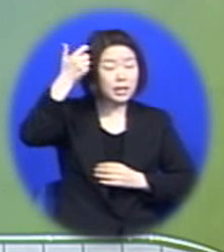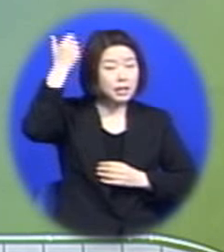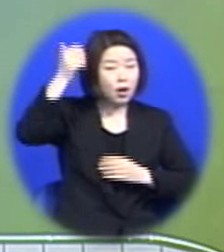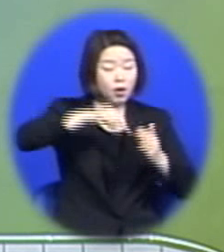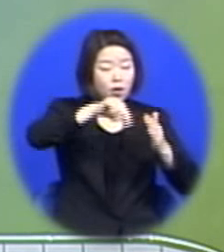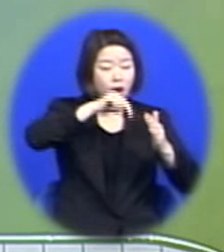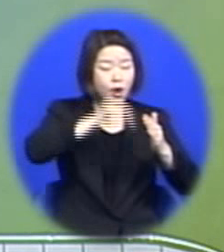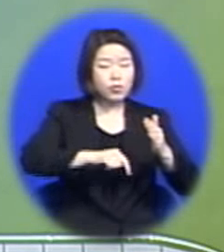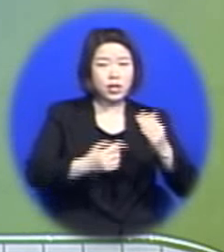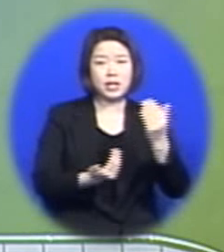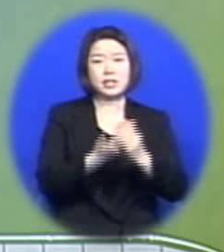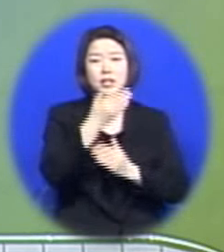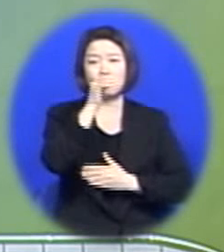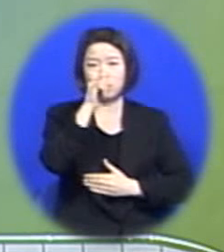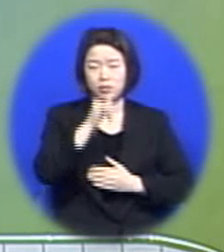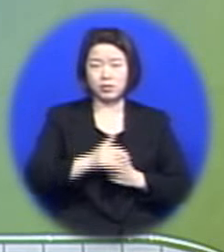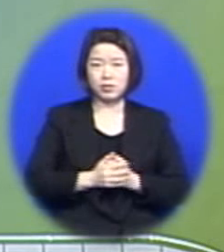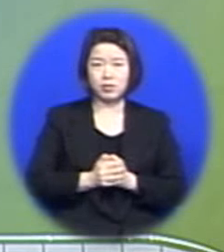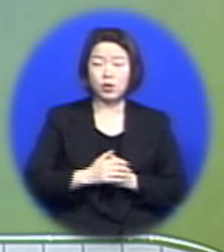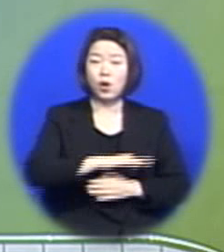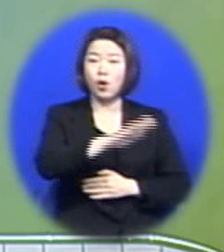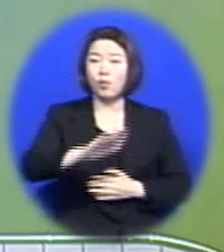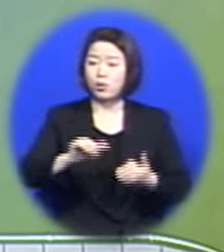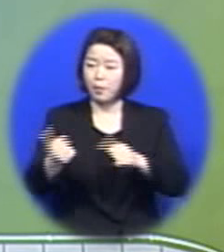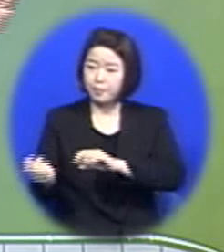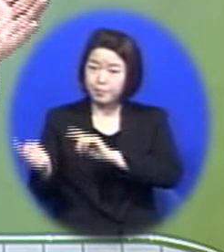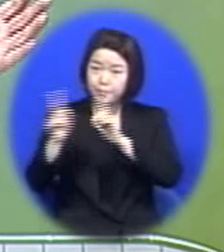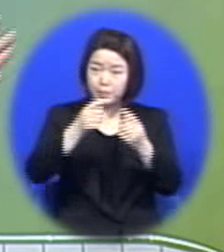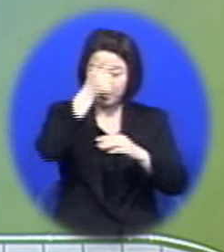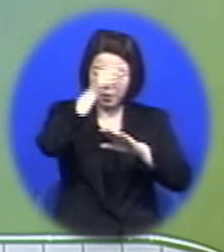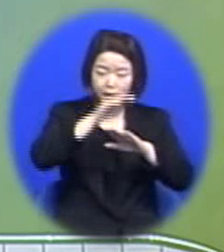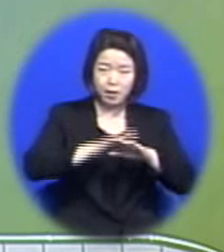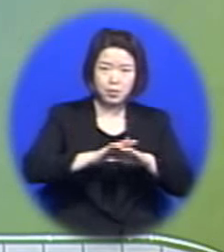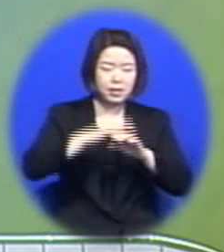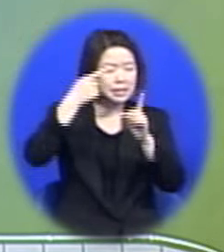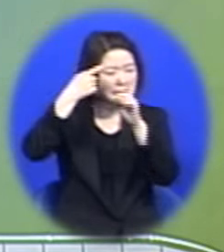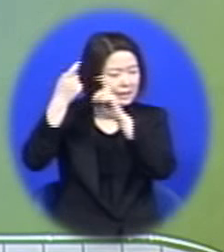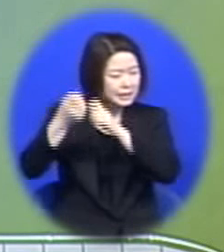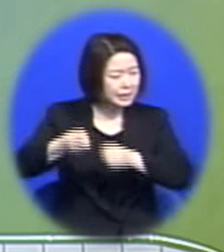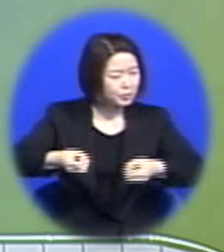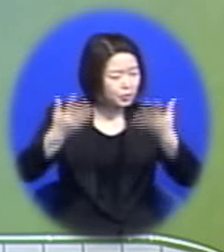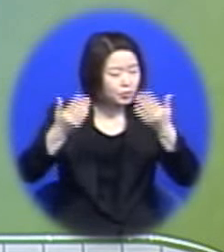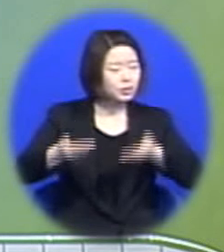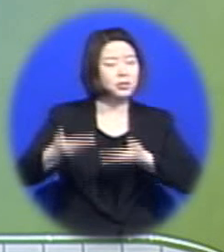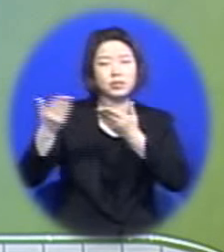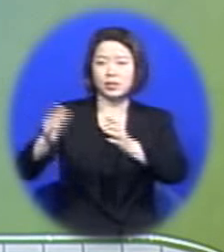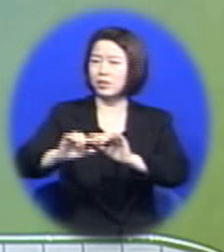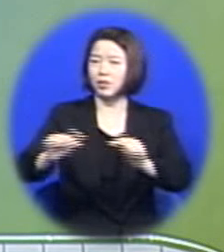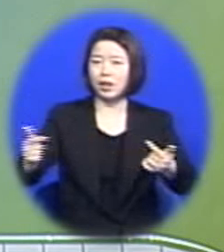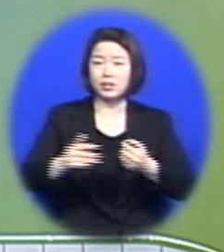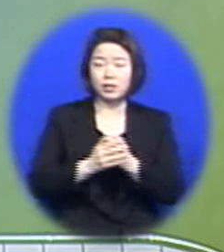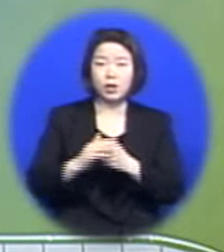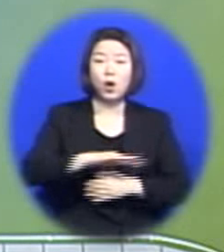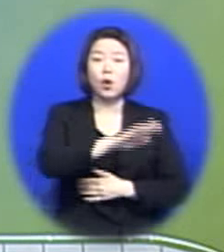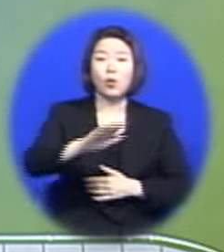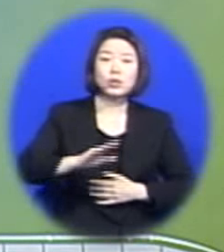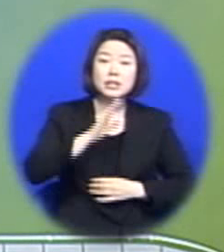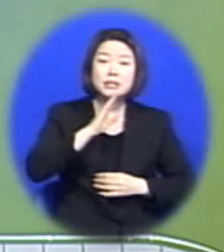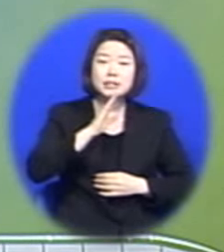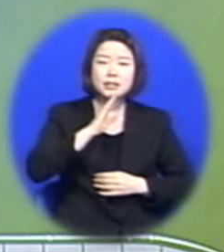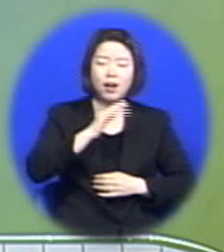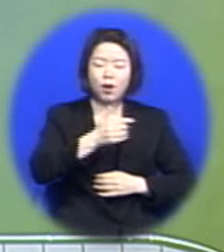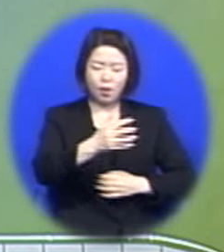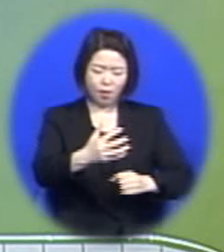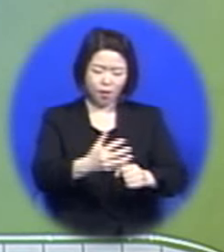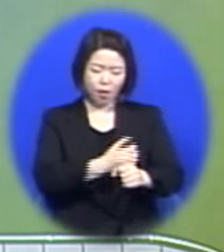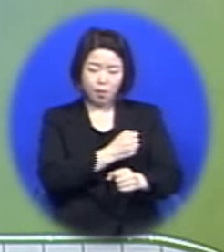것입니다. 우리는 부활절 예배를 그냥 기념식으로 드리는 게 아닙니다. 우리는 진짜 엄청난 소식 앞에 서